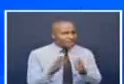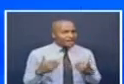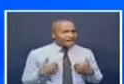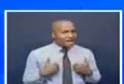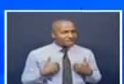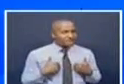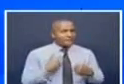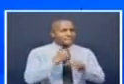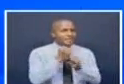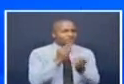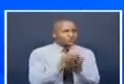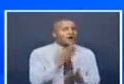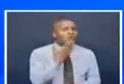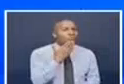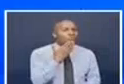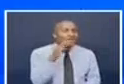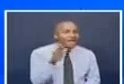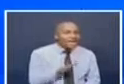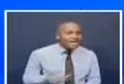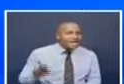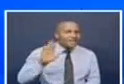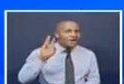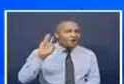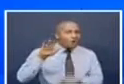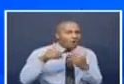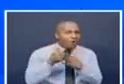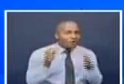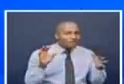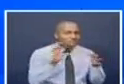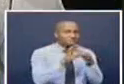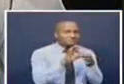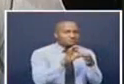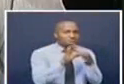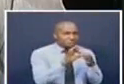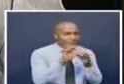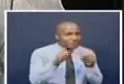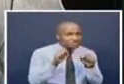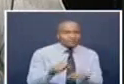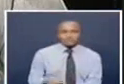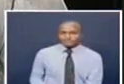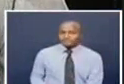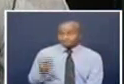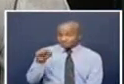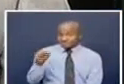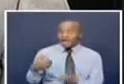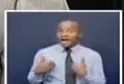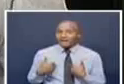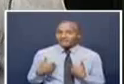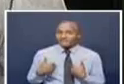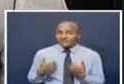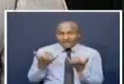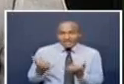eneo la magharibi mwa Kenya ili kuzungumza kama sauti moja? Okay, mpango iko. Sasa hizi tuna